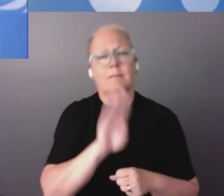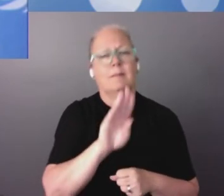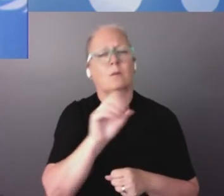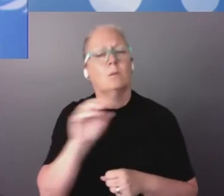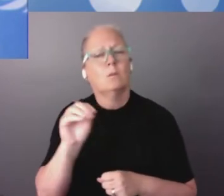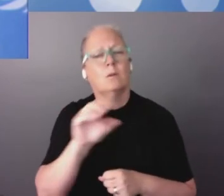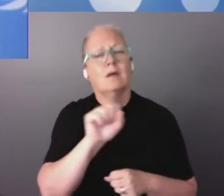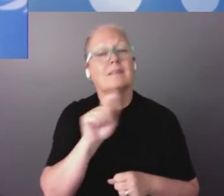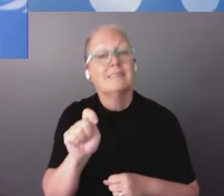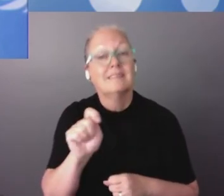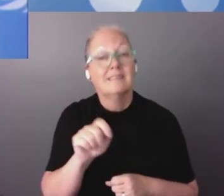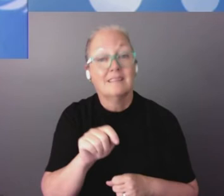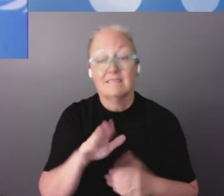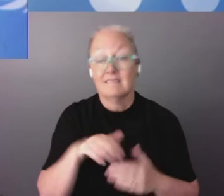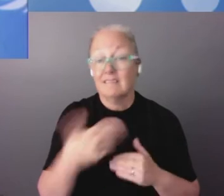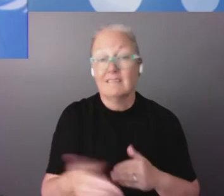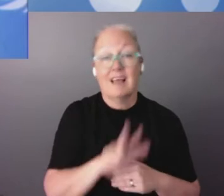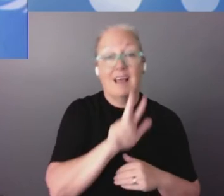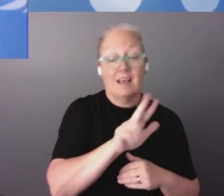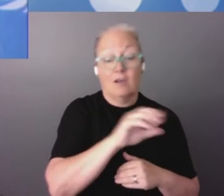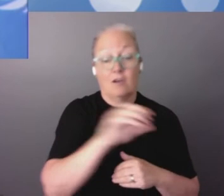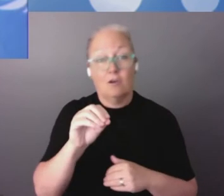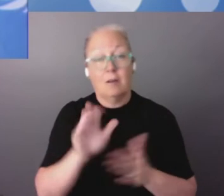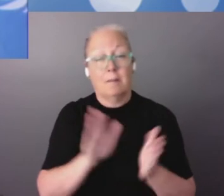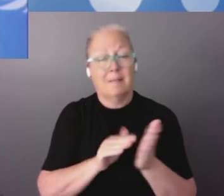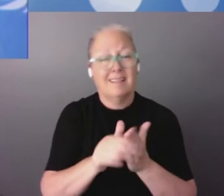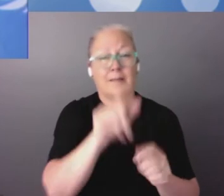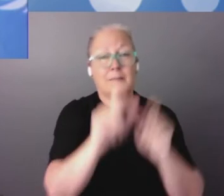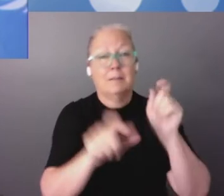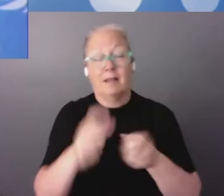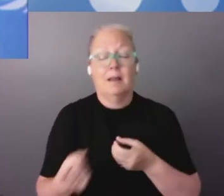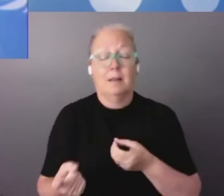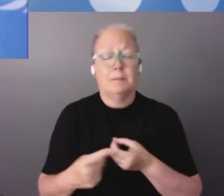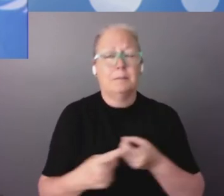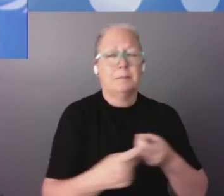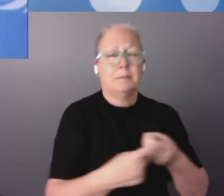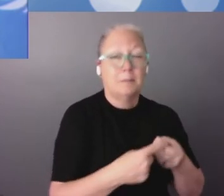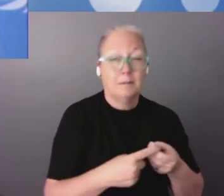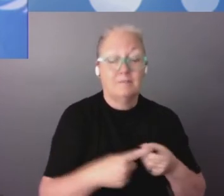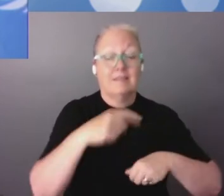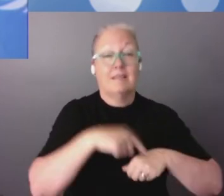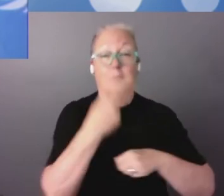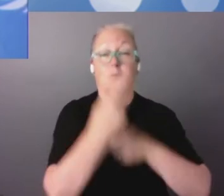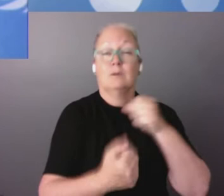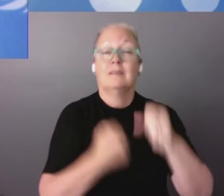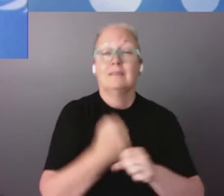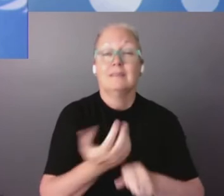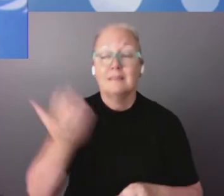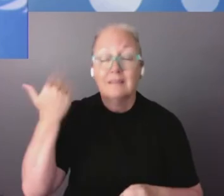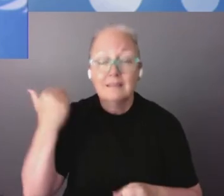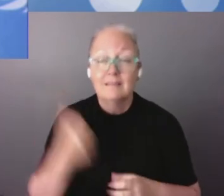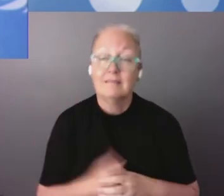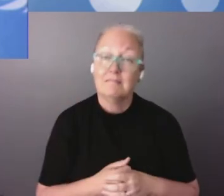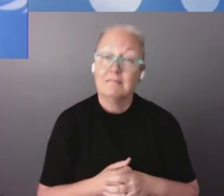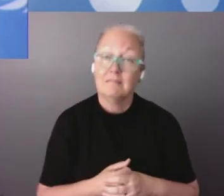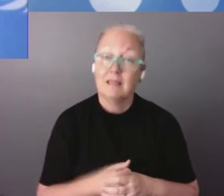améliorer la connectivité mondiale. Nouvelles données qui ont été publiées la semaine passée